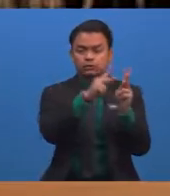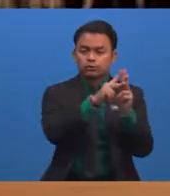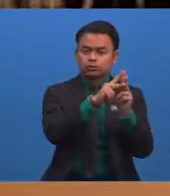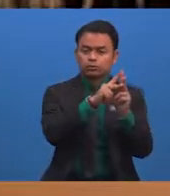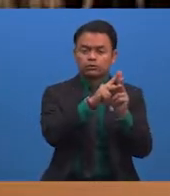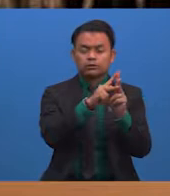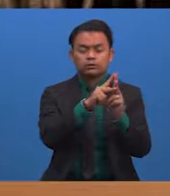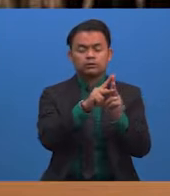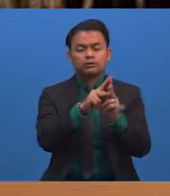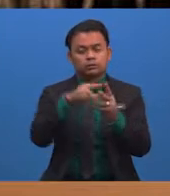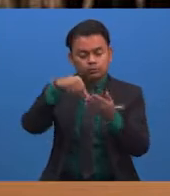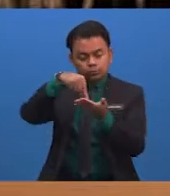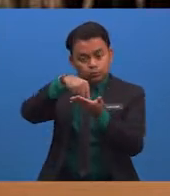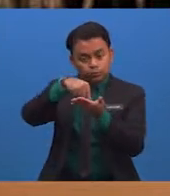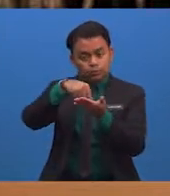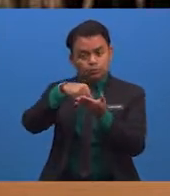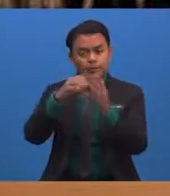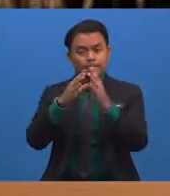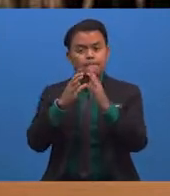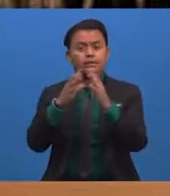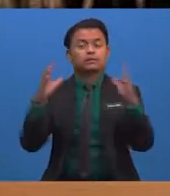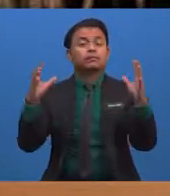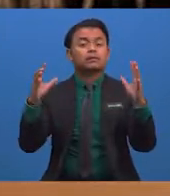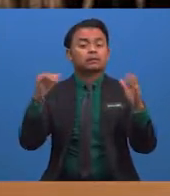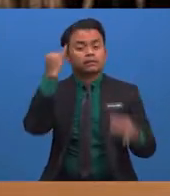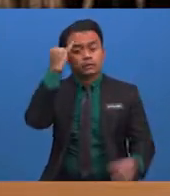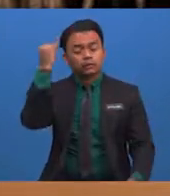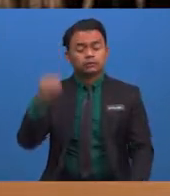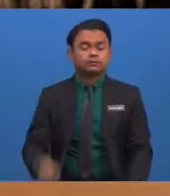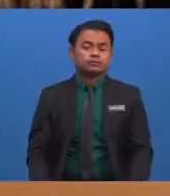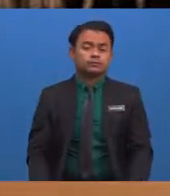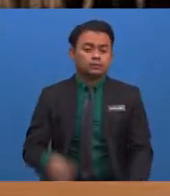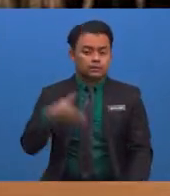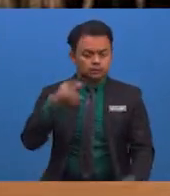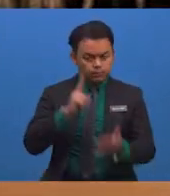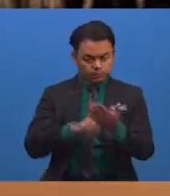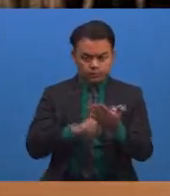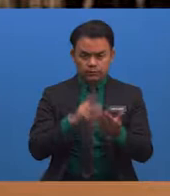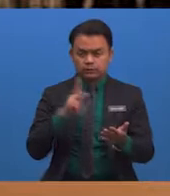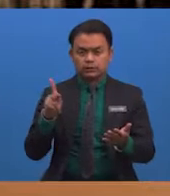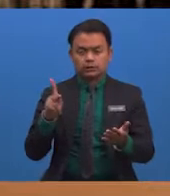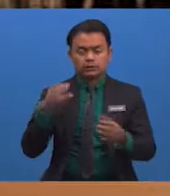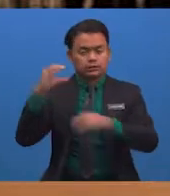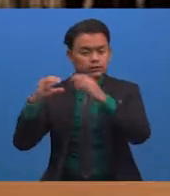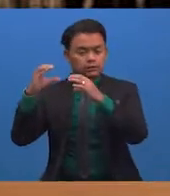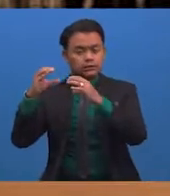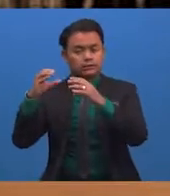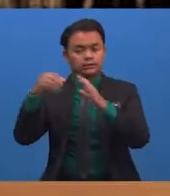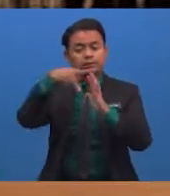Anak-anak pelajar yang dihormati, sebelum kita membincangkan ciri-ciri pendidikan zaman